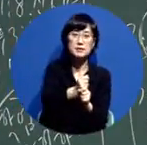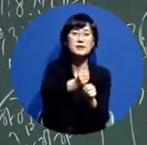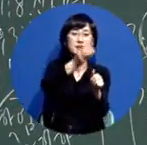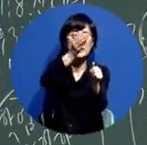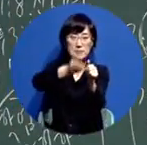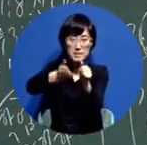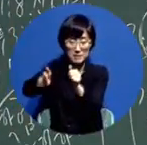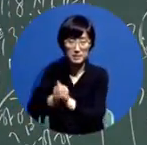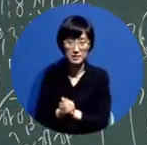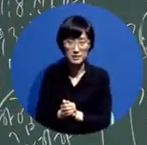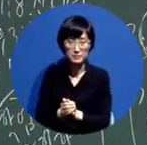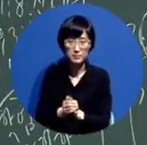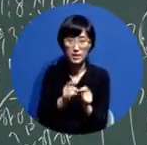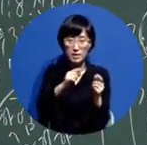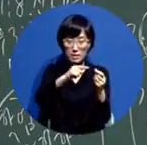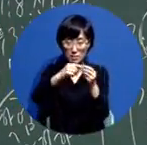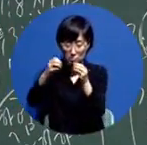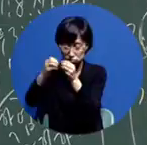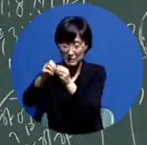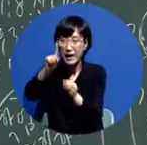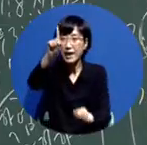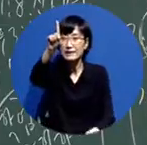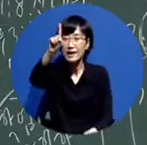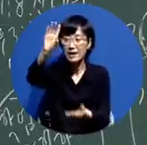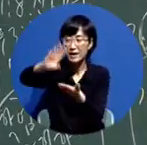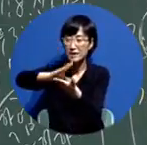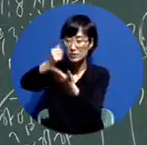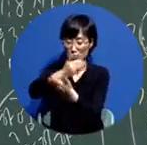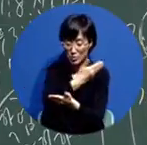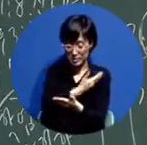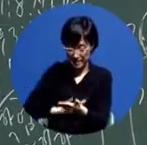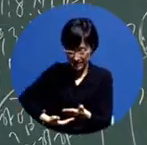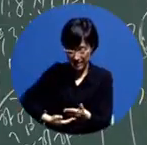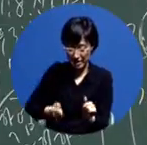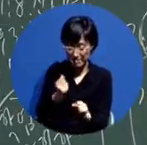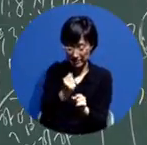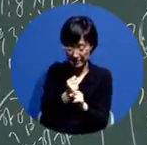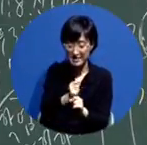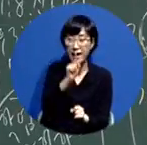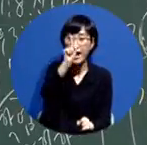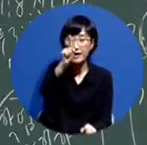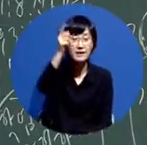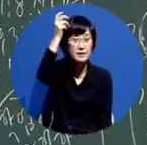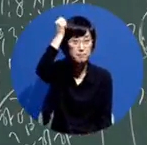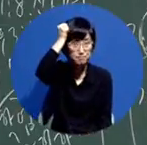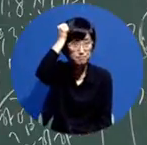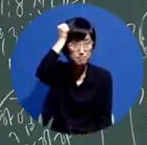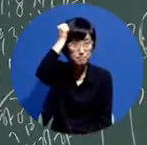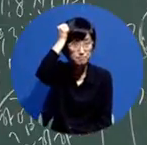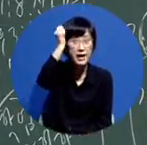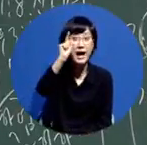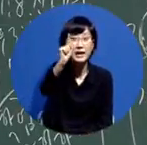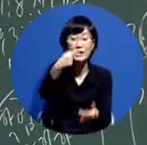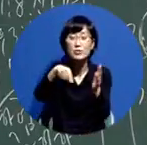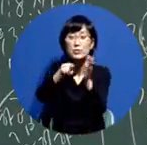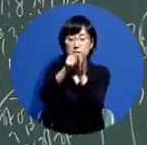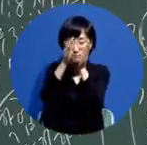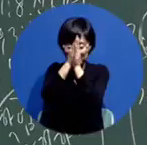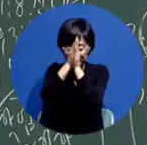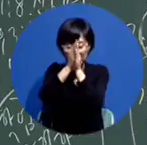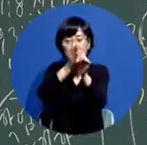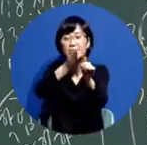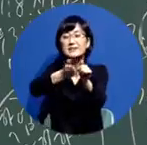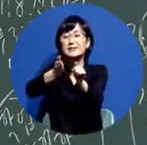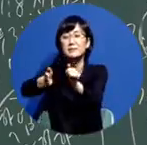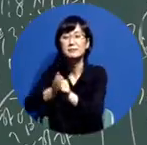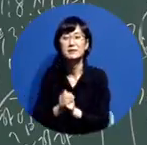吧。 그거한가지만가슴에담고。 只是将这一个刻在心胸里。 그한가지만놓고기도하시고。 只是拿着这一个来祷